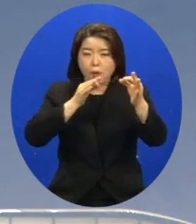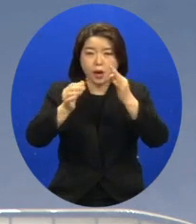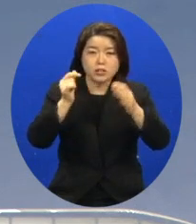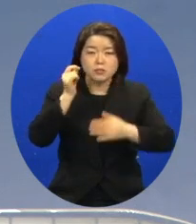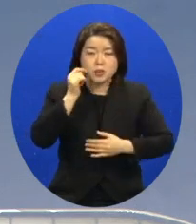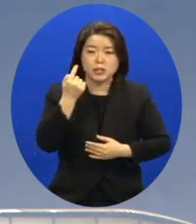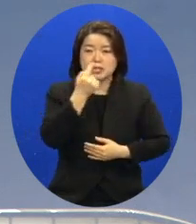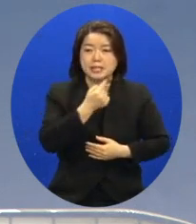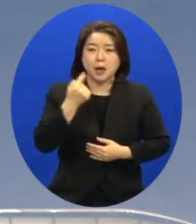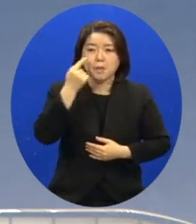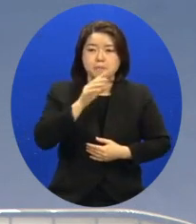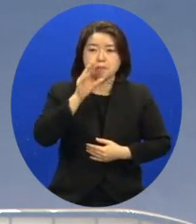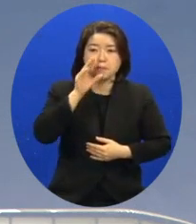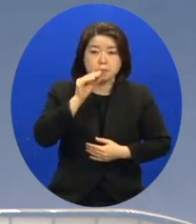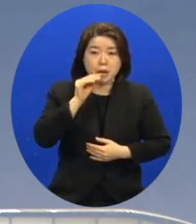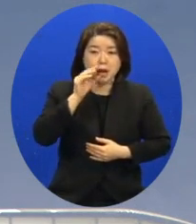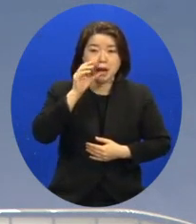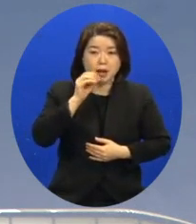입으로만